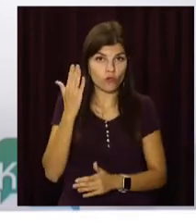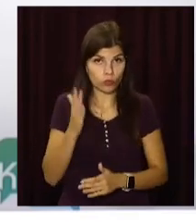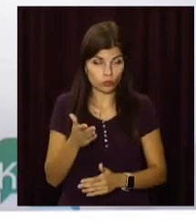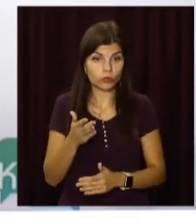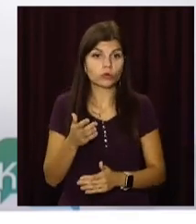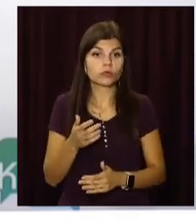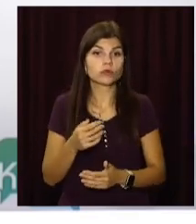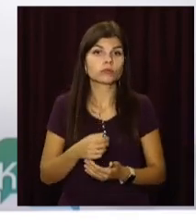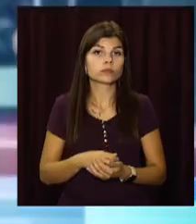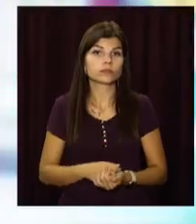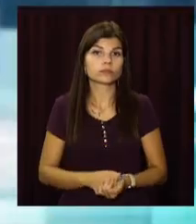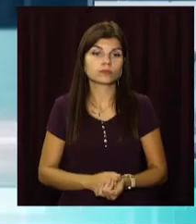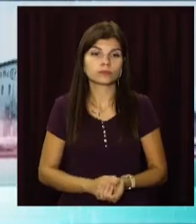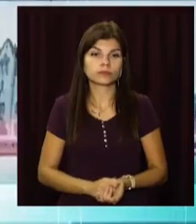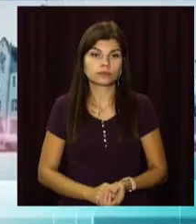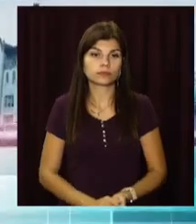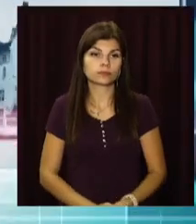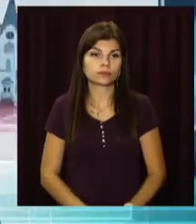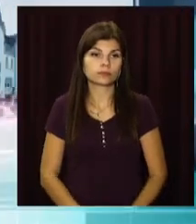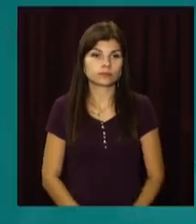вже існуючі ЦНАПи.